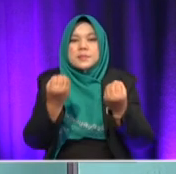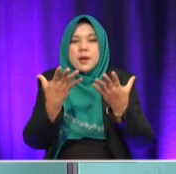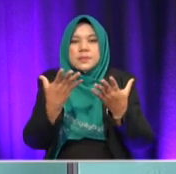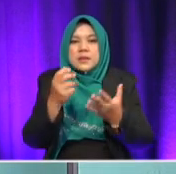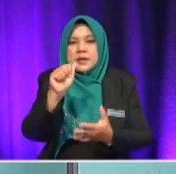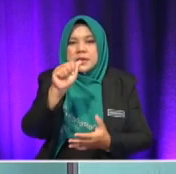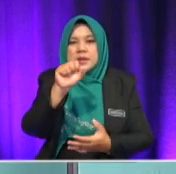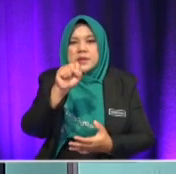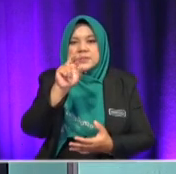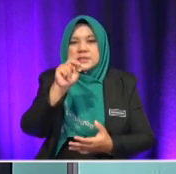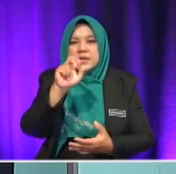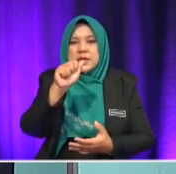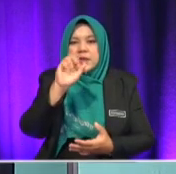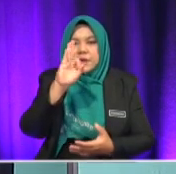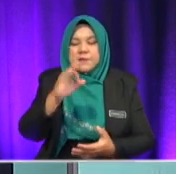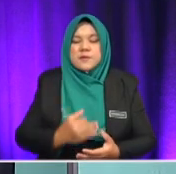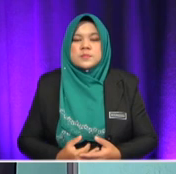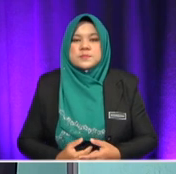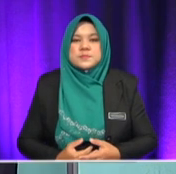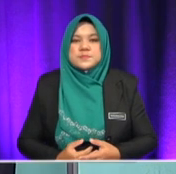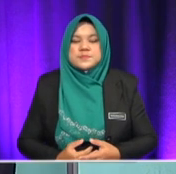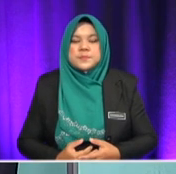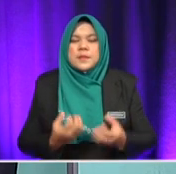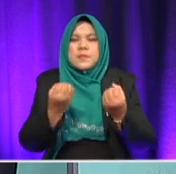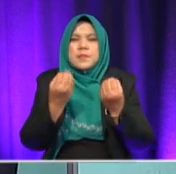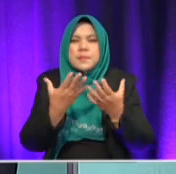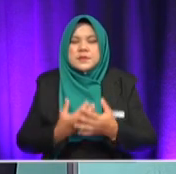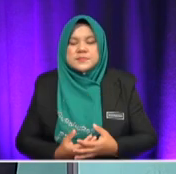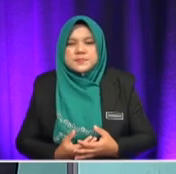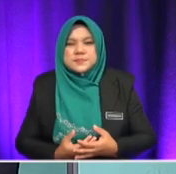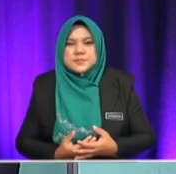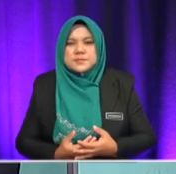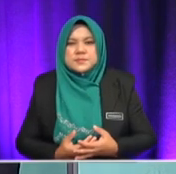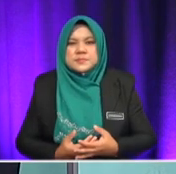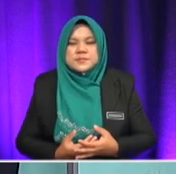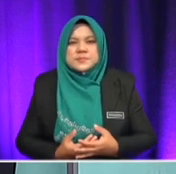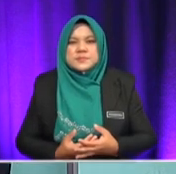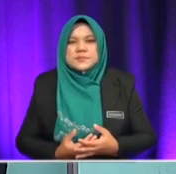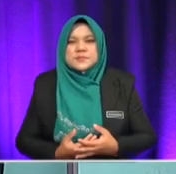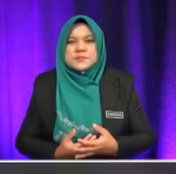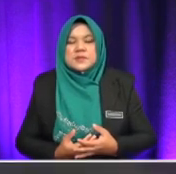coba jawab murid-murid yang ada di luar nih berapa Setahu saya berapa